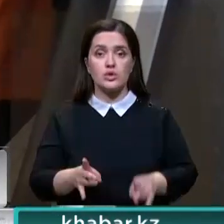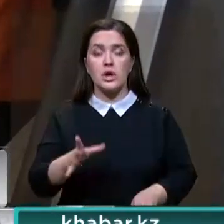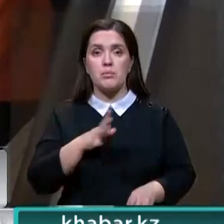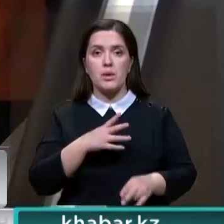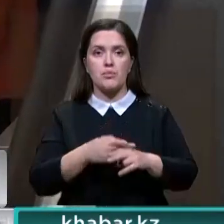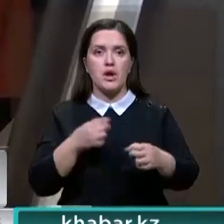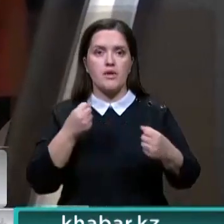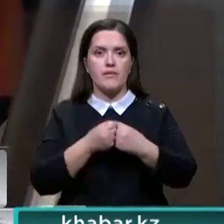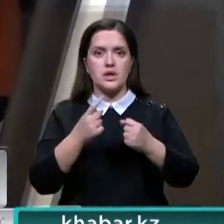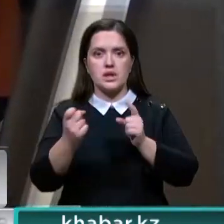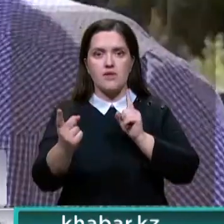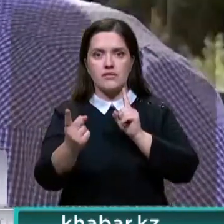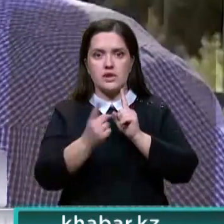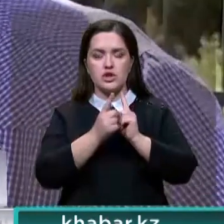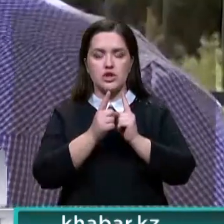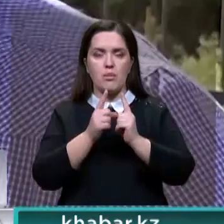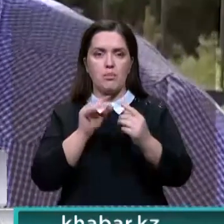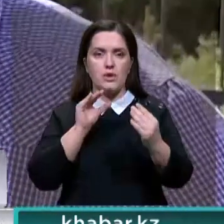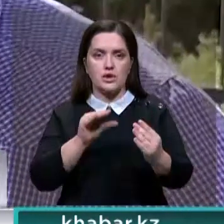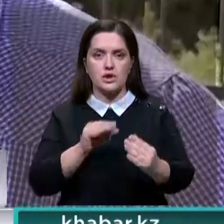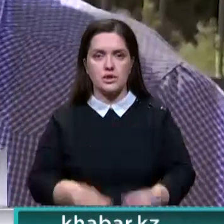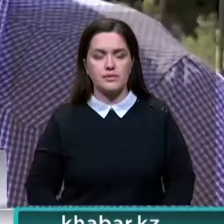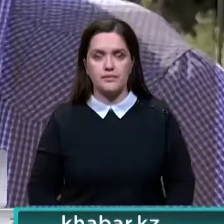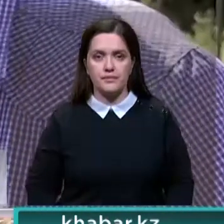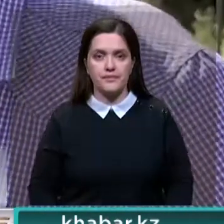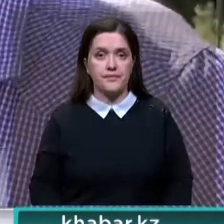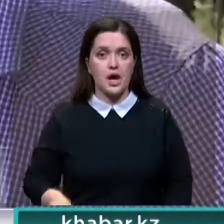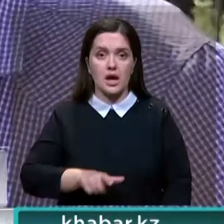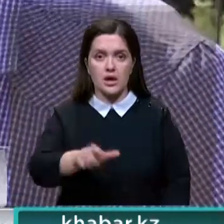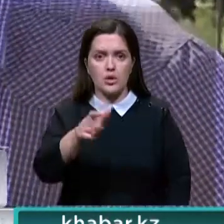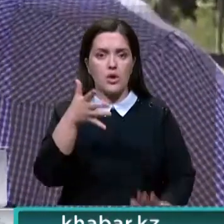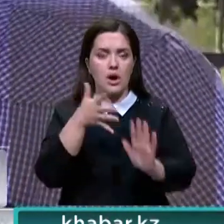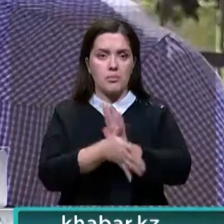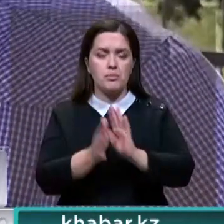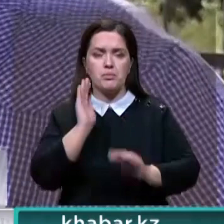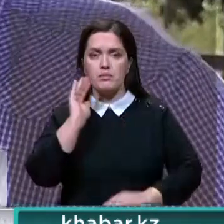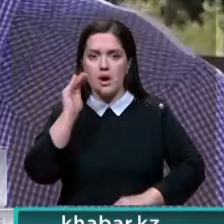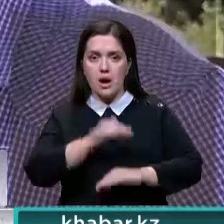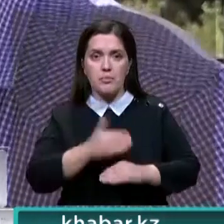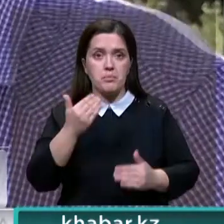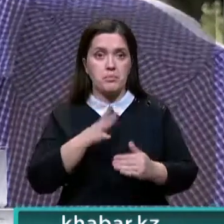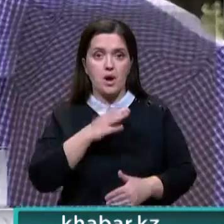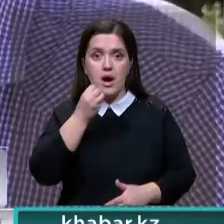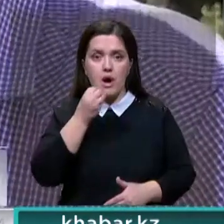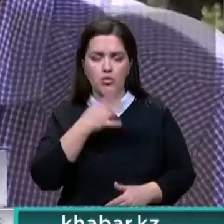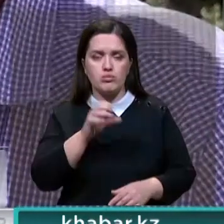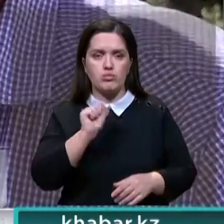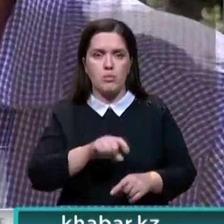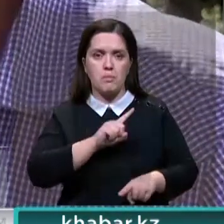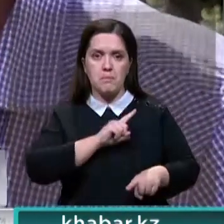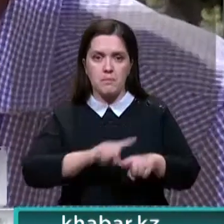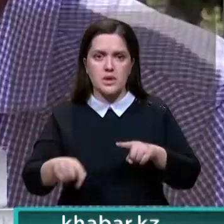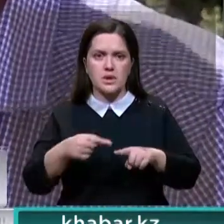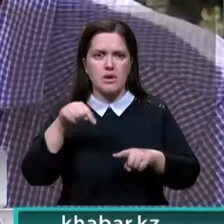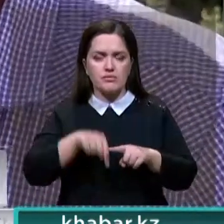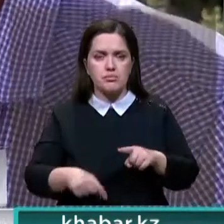из-за выехавшей на встречку машины. На дорогу уходит целый день. Если бы трасса была хорошая, доехать мог бы раньше. Ходовая